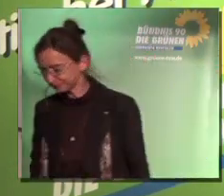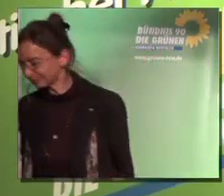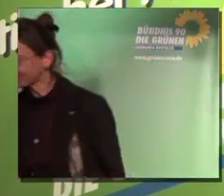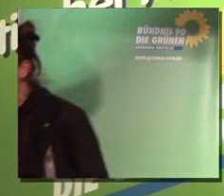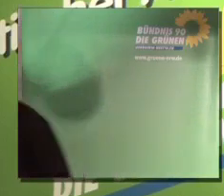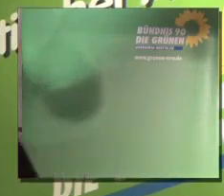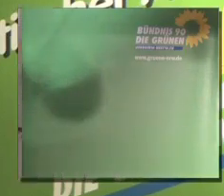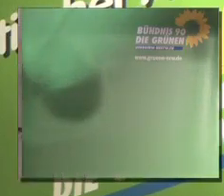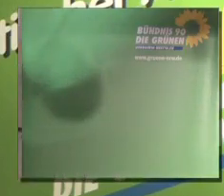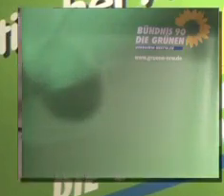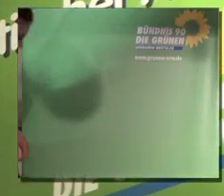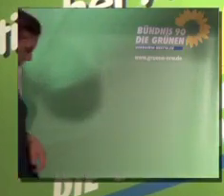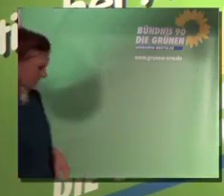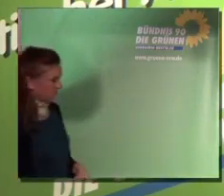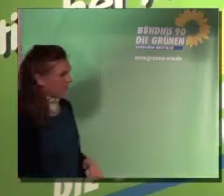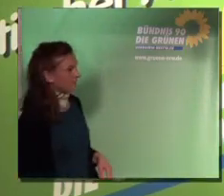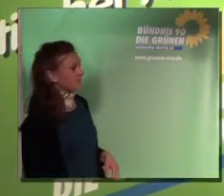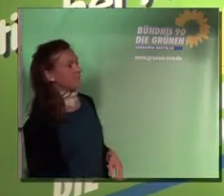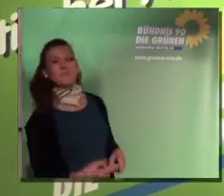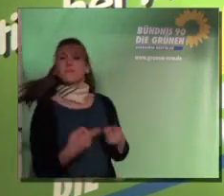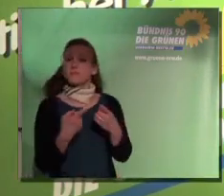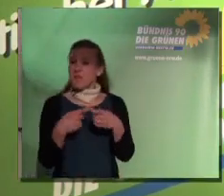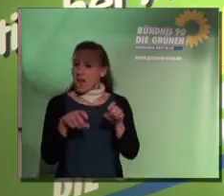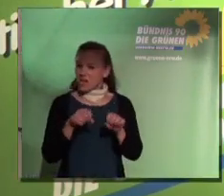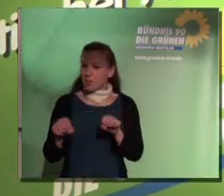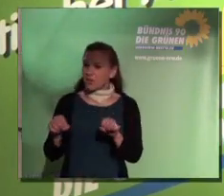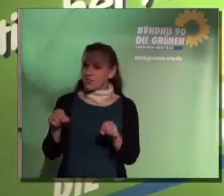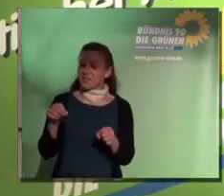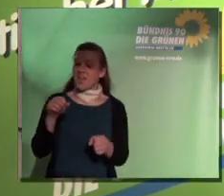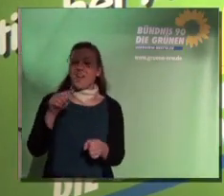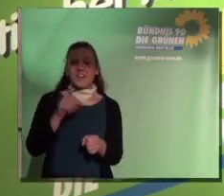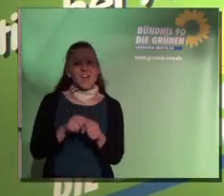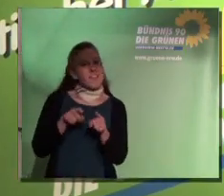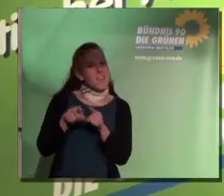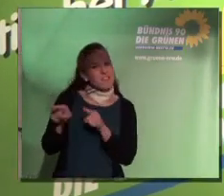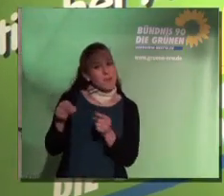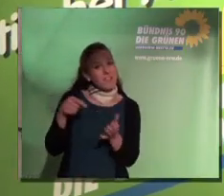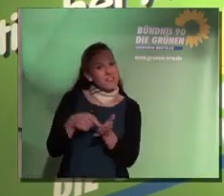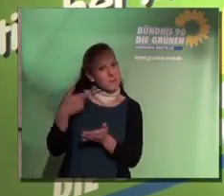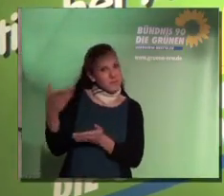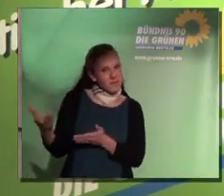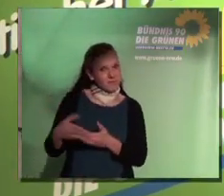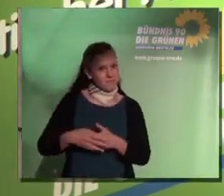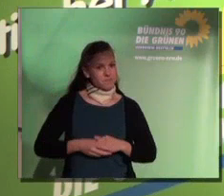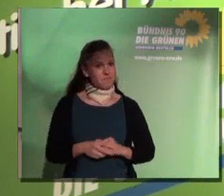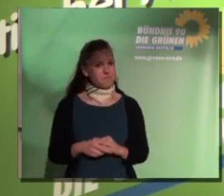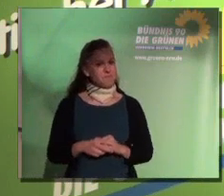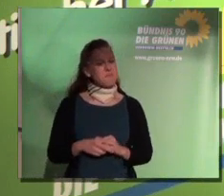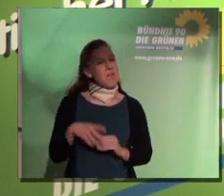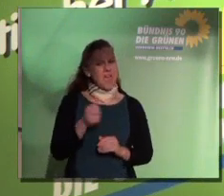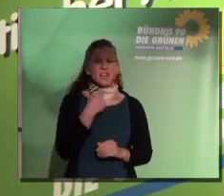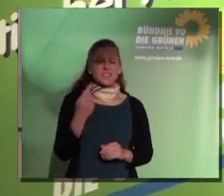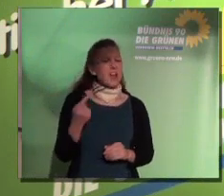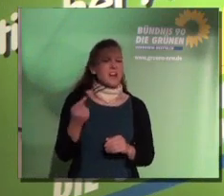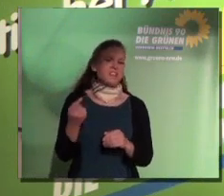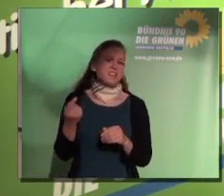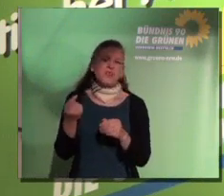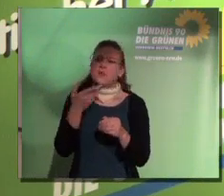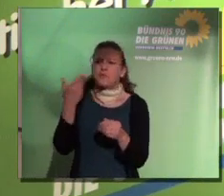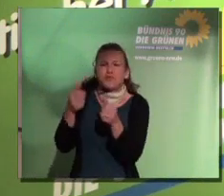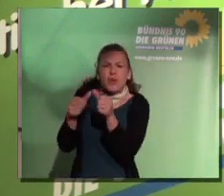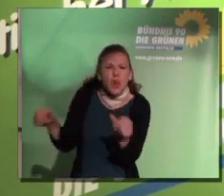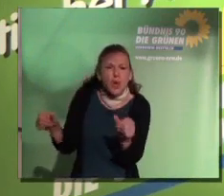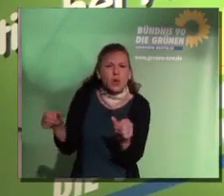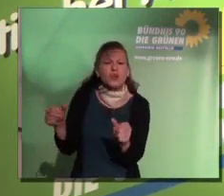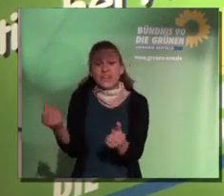Ich könnte aber auch noch so einen Rat geben an die FDP. Ich habe eben gesagt, so erst haben die kein Glück und jetzt kommt noch das